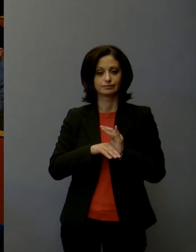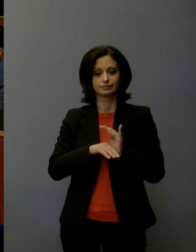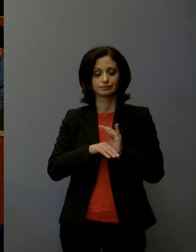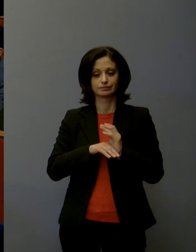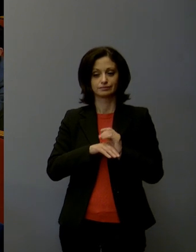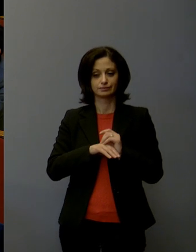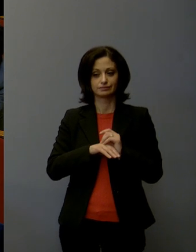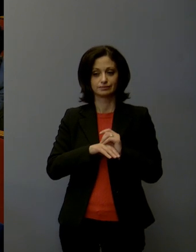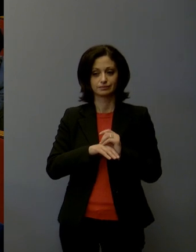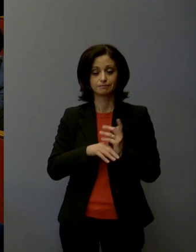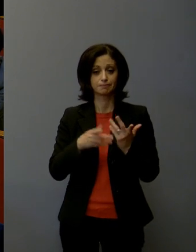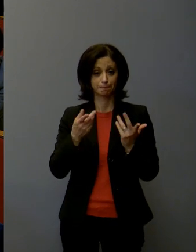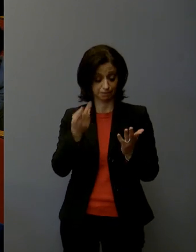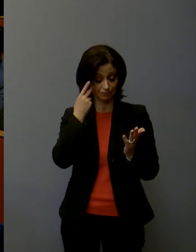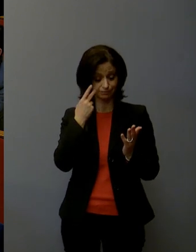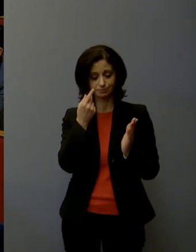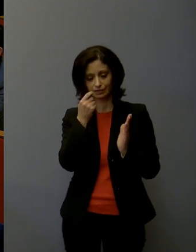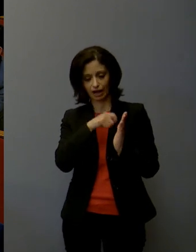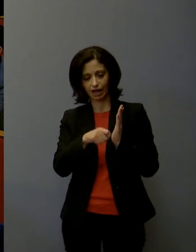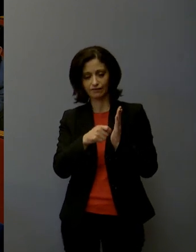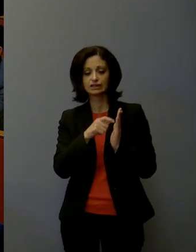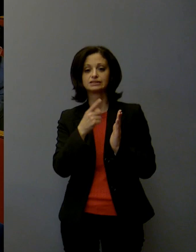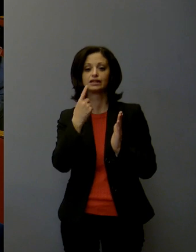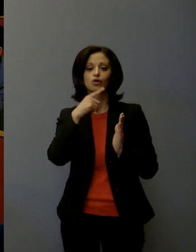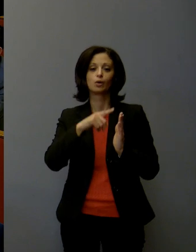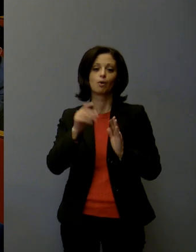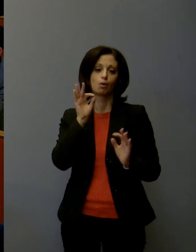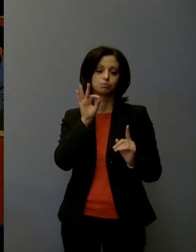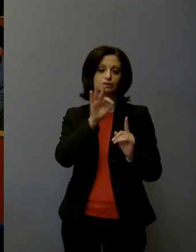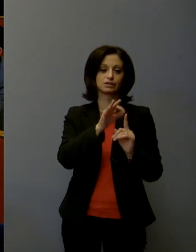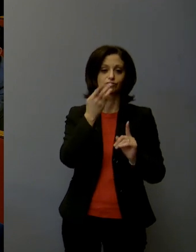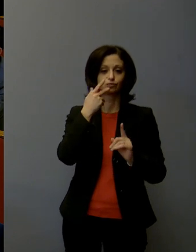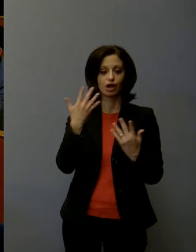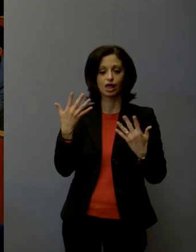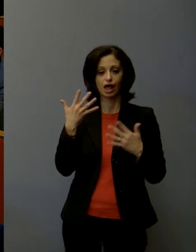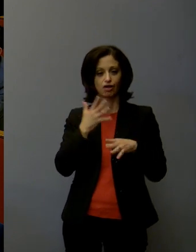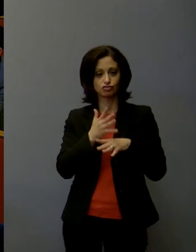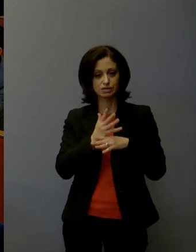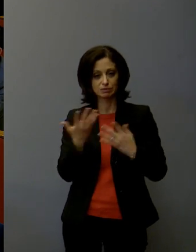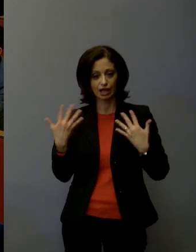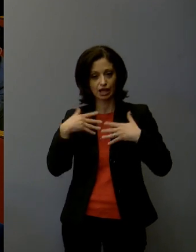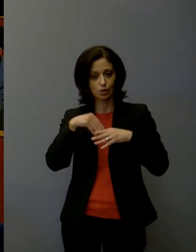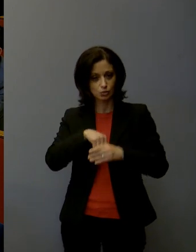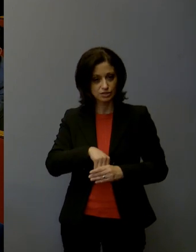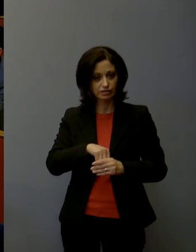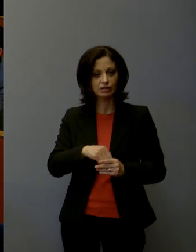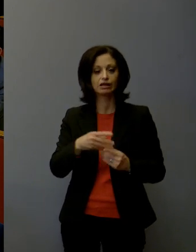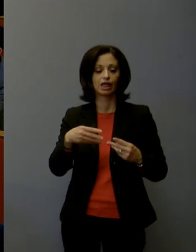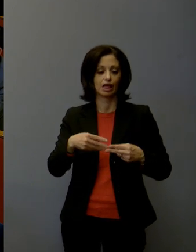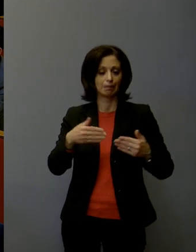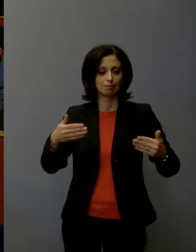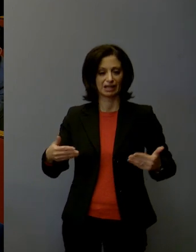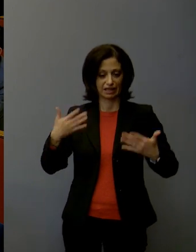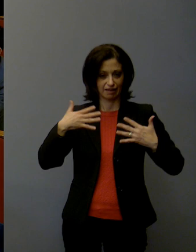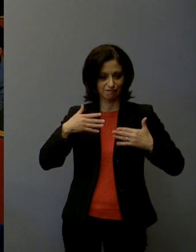come dire Si Si sottolinea che L'obiettivo è proprio quello di garantire l'accessibilità inclusività riducendo chiaramente le barriere fisiche